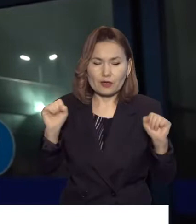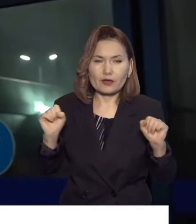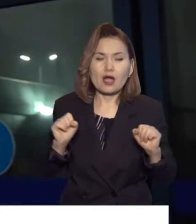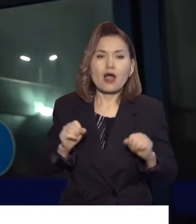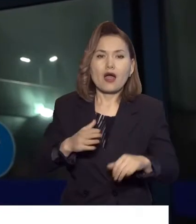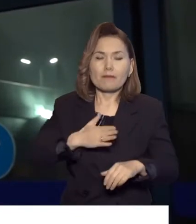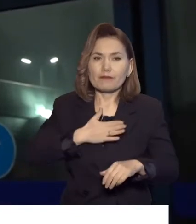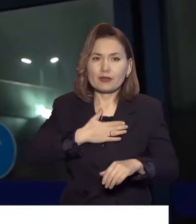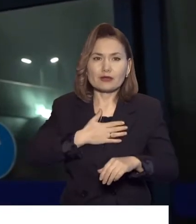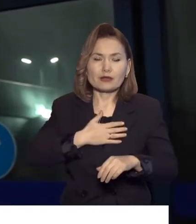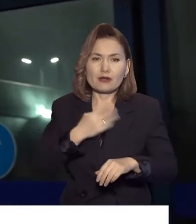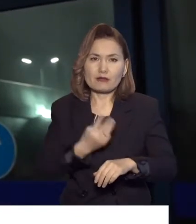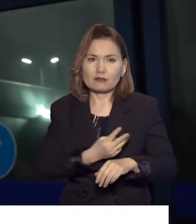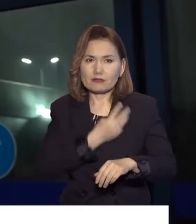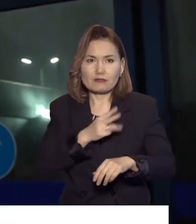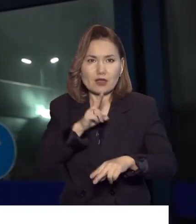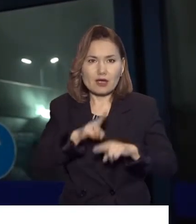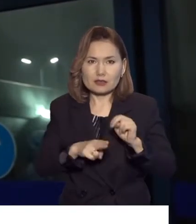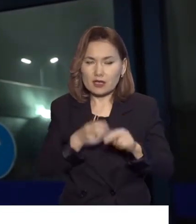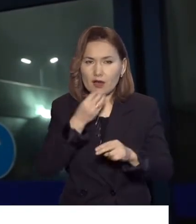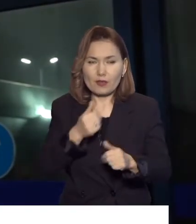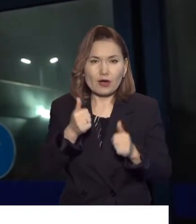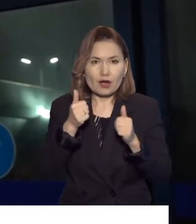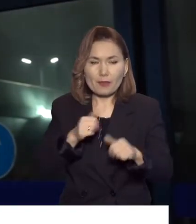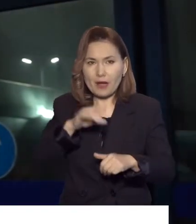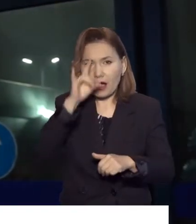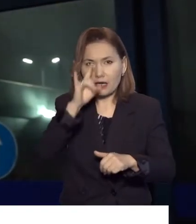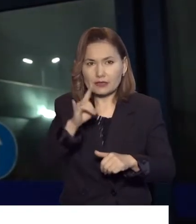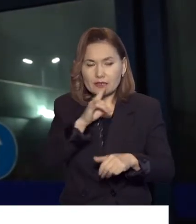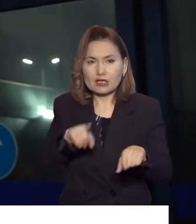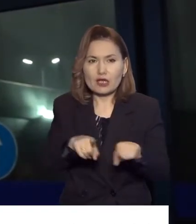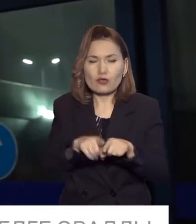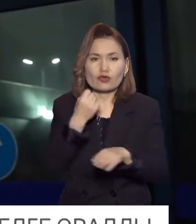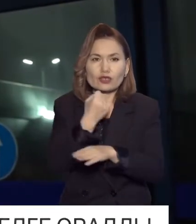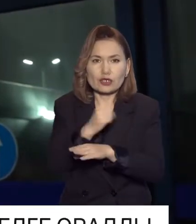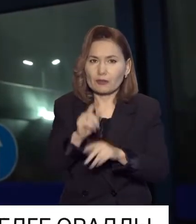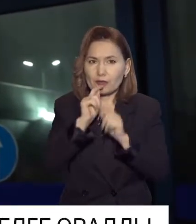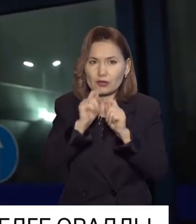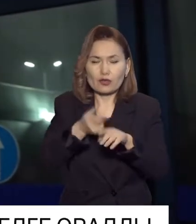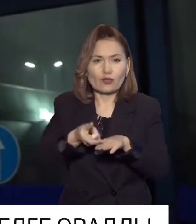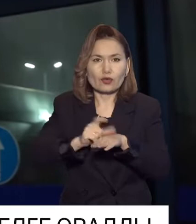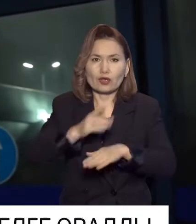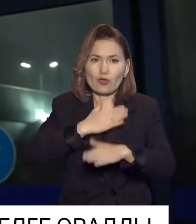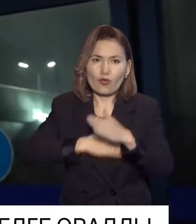Осындай Қазақстанға қуаныш әкеп отқаным өте қуаныштымын, жеңіске жеткеніме.